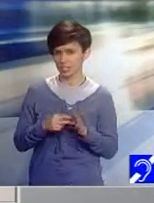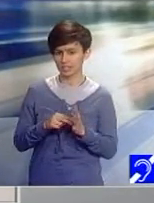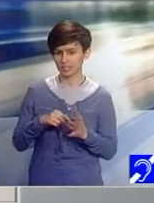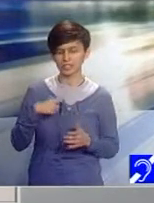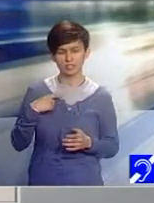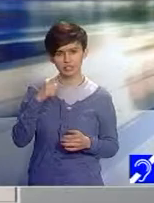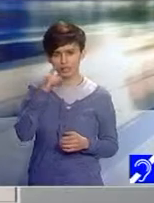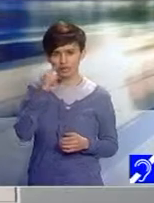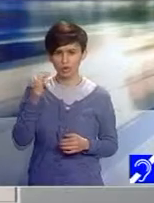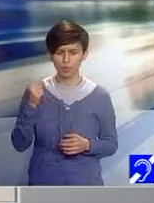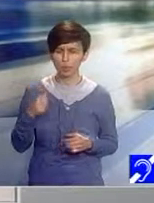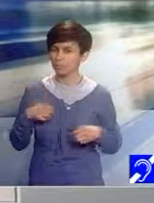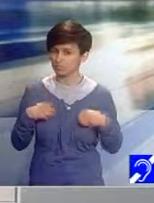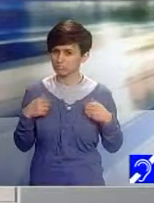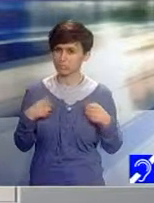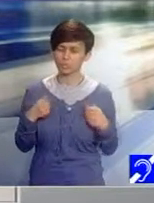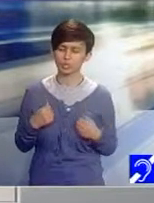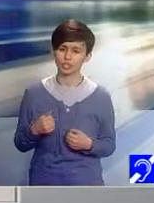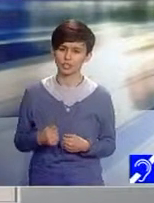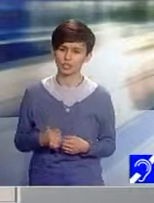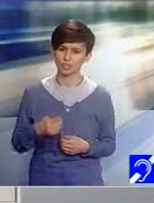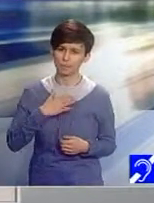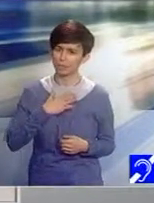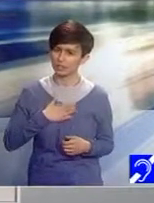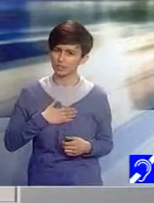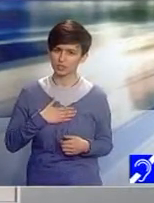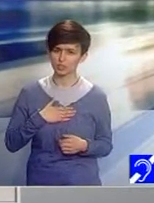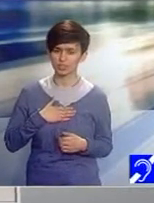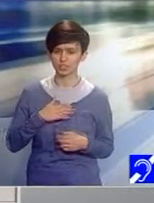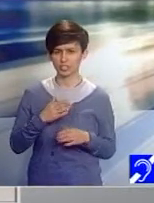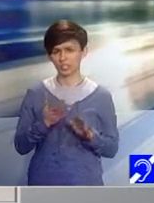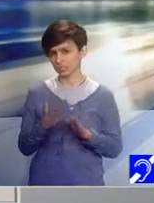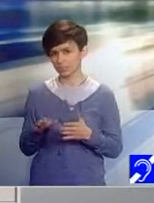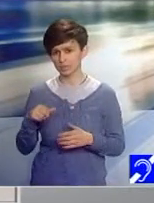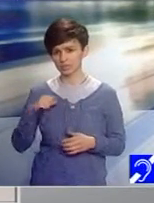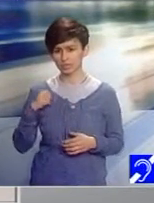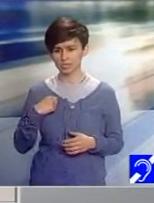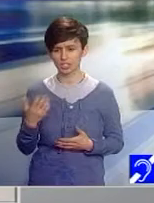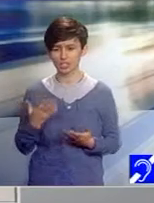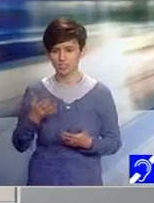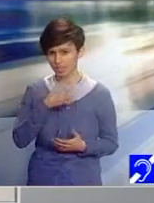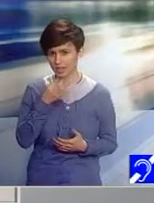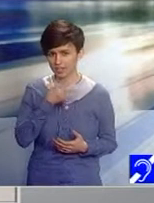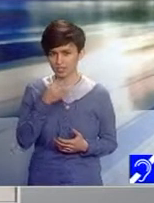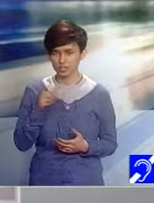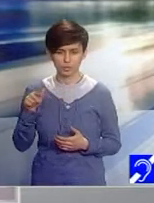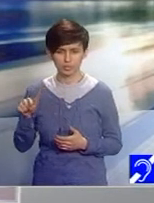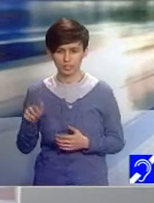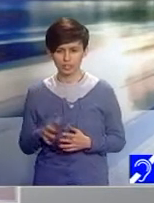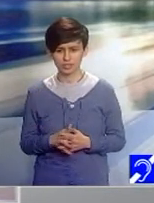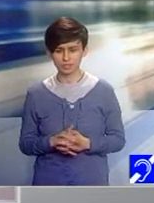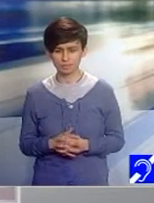sunt oameni acolo entuziași, oameni dornici, în frunte cu tinerii de care dumneavoastră ați pomenit. Deci, se